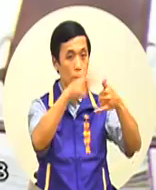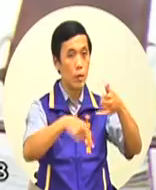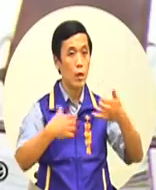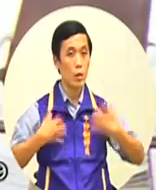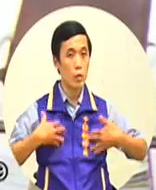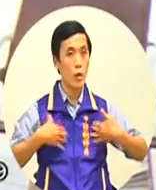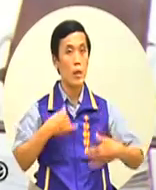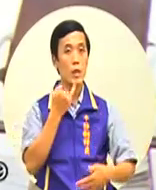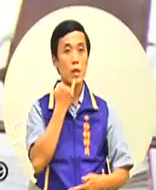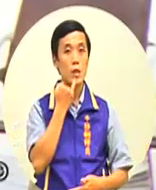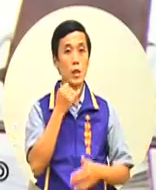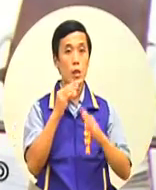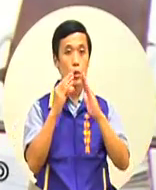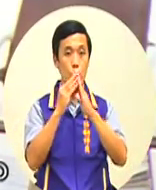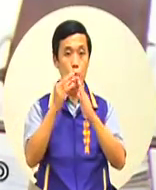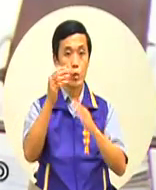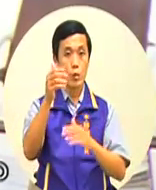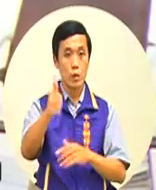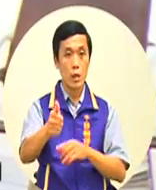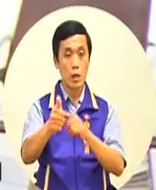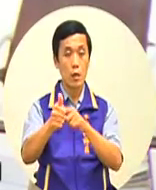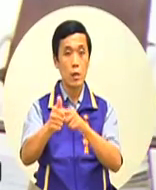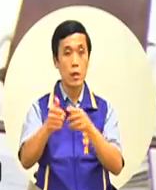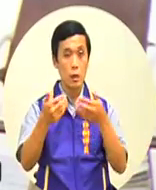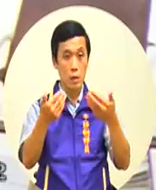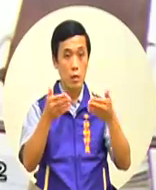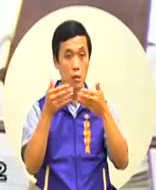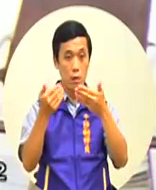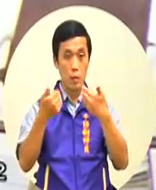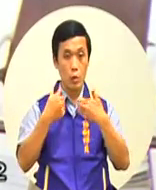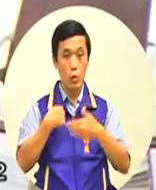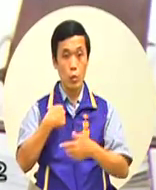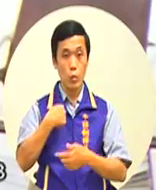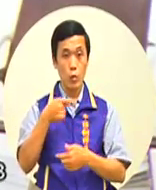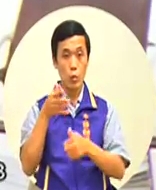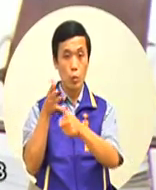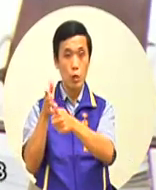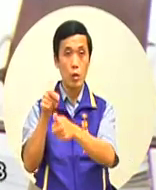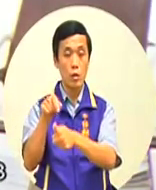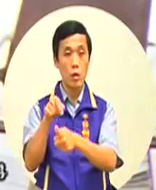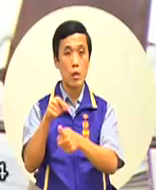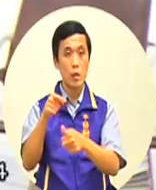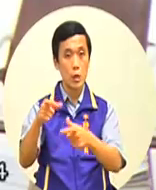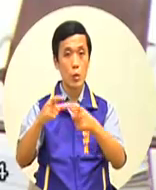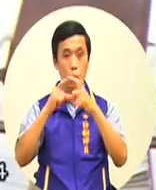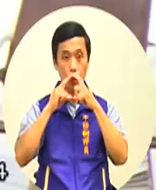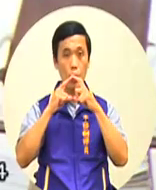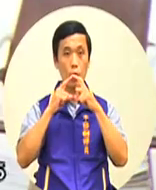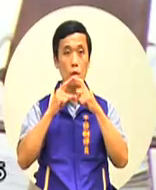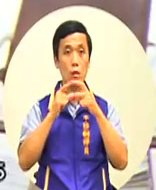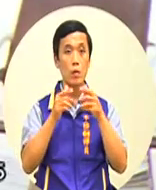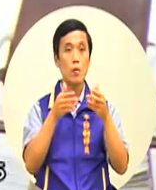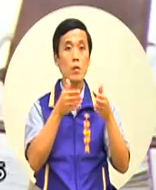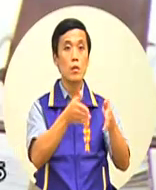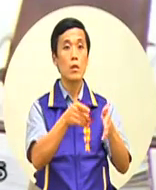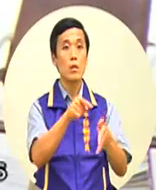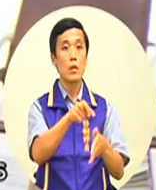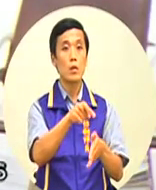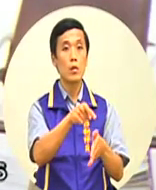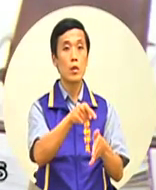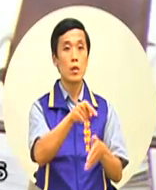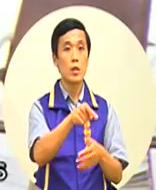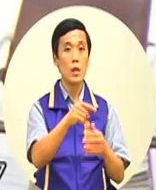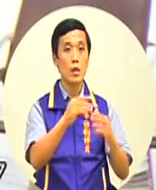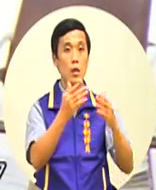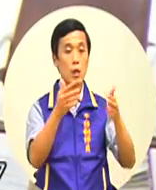长？啊，针对这个问题，哈，你是不是来给我做一个回答？哈，要安怎栽损他的凉亭急